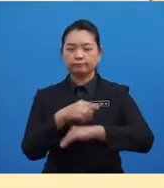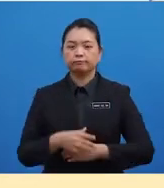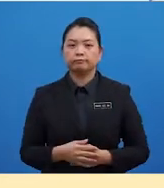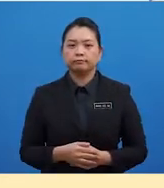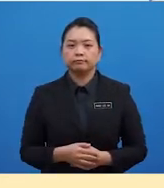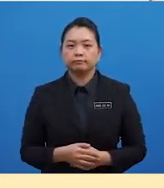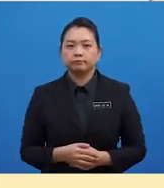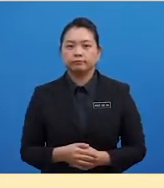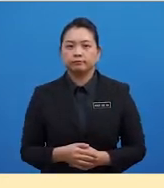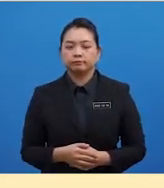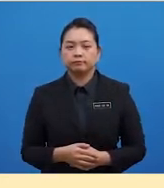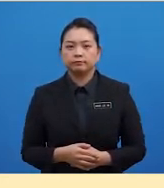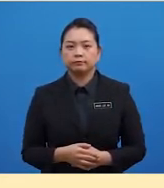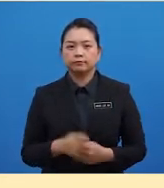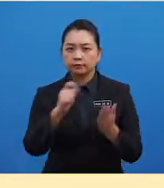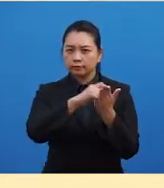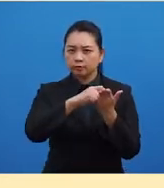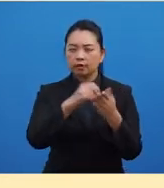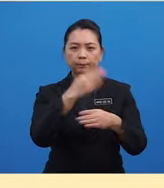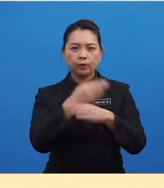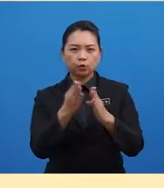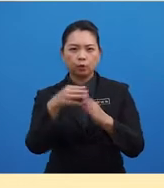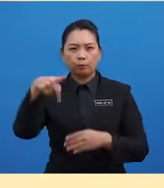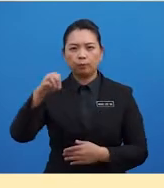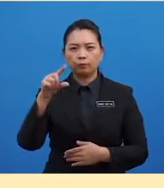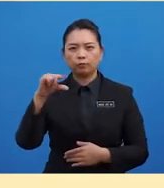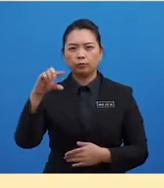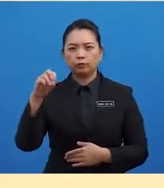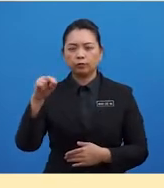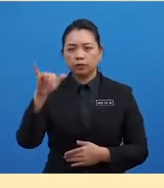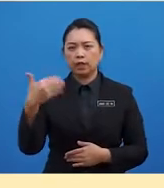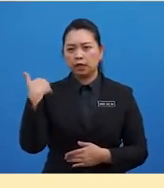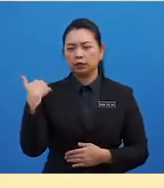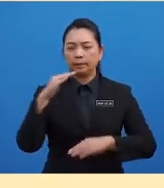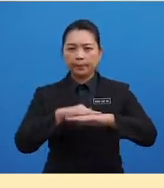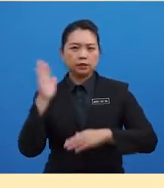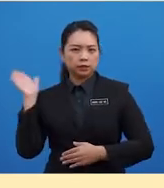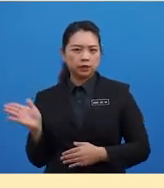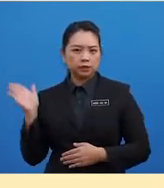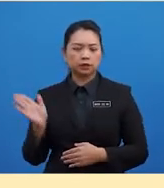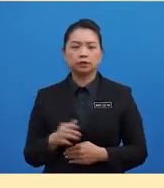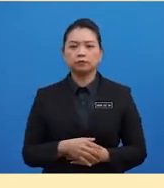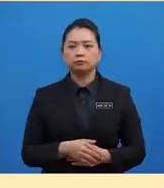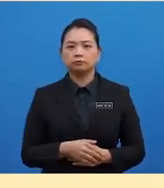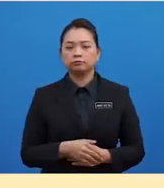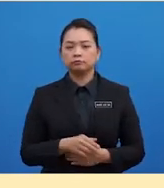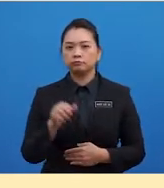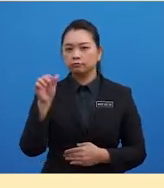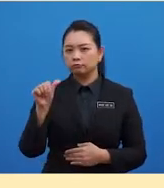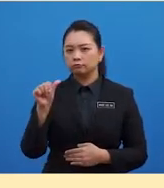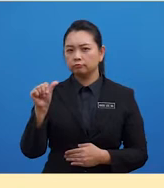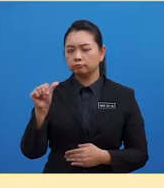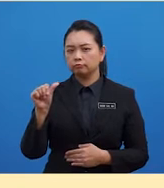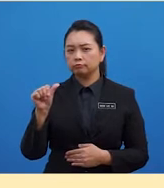Soalan kedua. Nyatakan bentuk poligon yang terdapat pada sarang lebah. A.